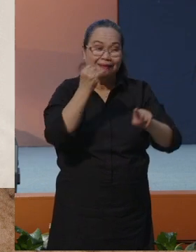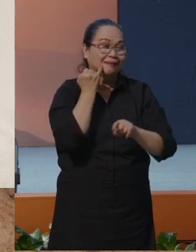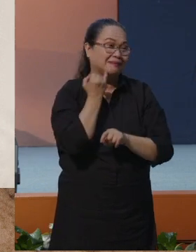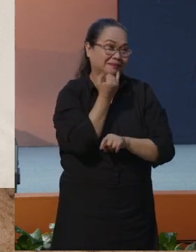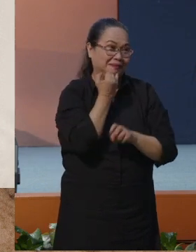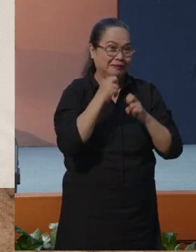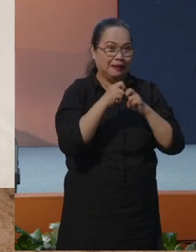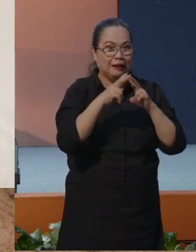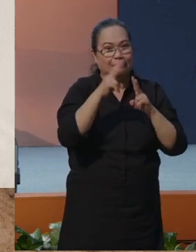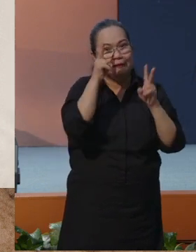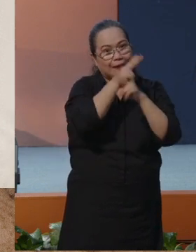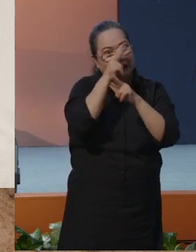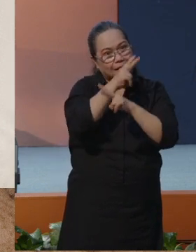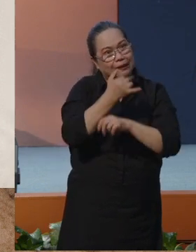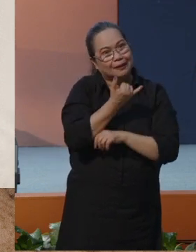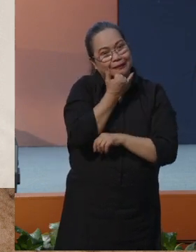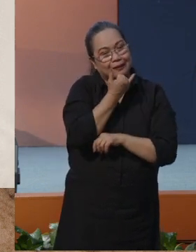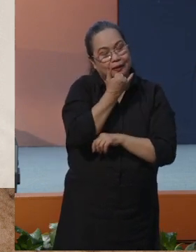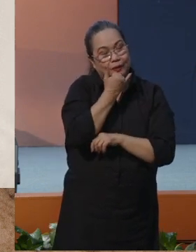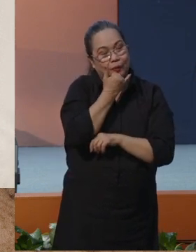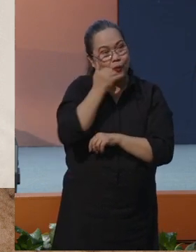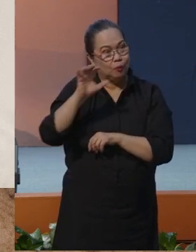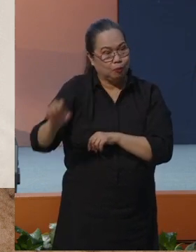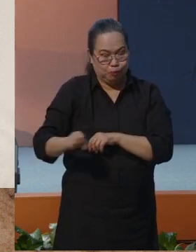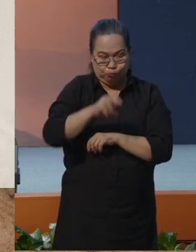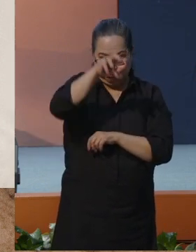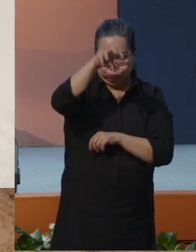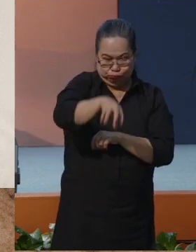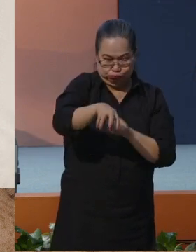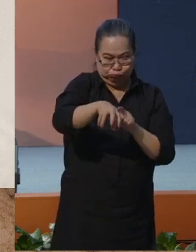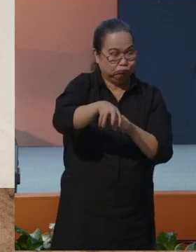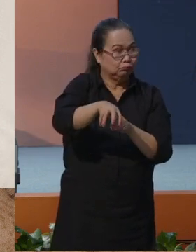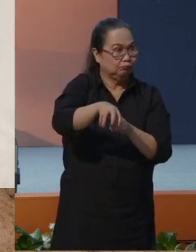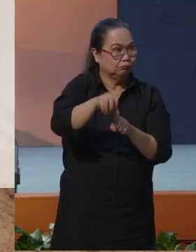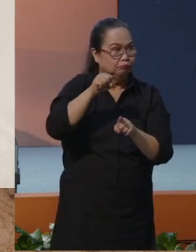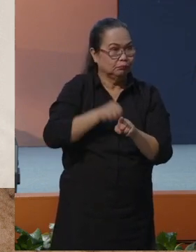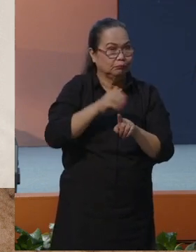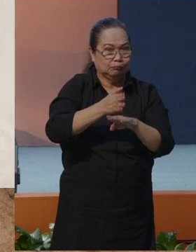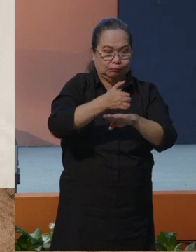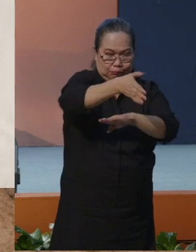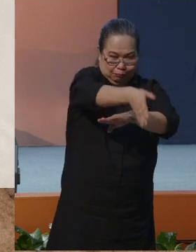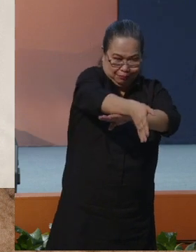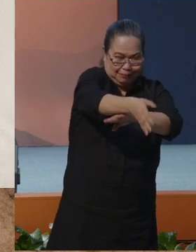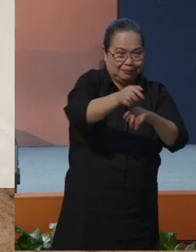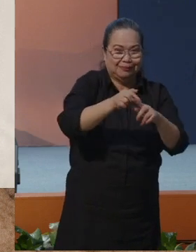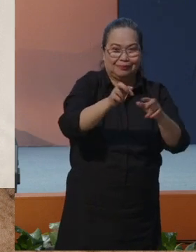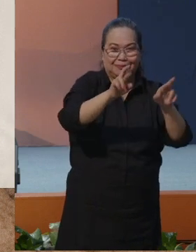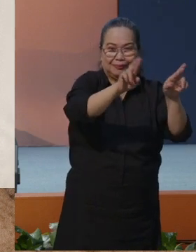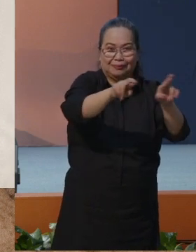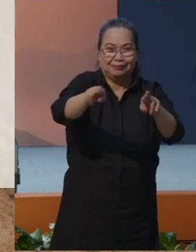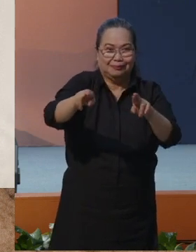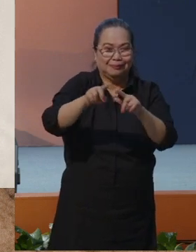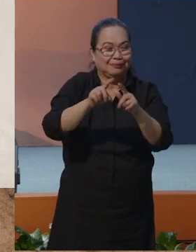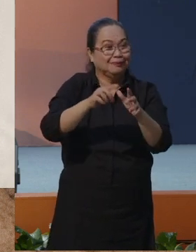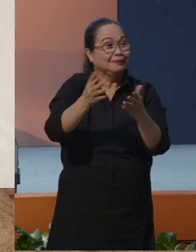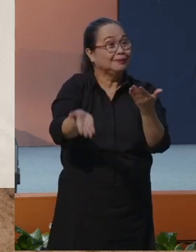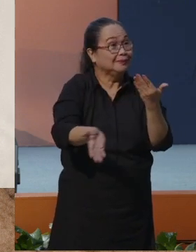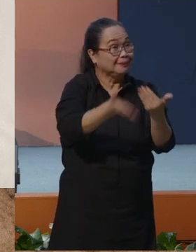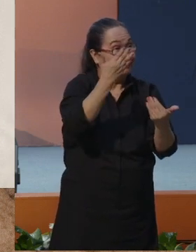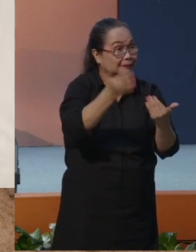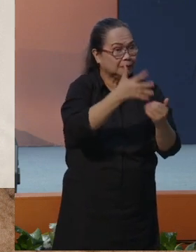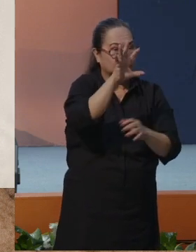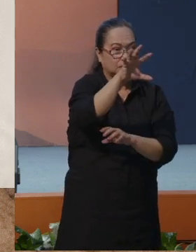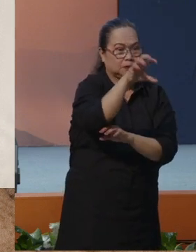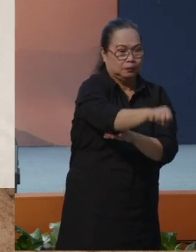ng Panginoon sa isang pwesto kung saan madali nilang matatawid ang Jordan at madali nilang